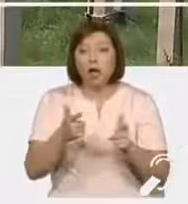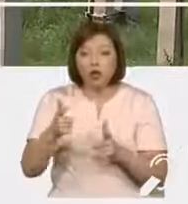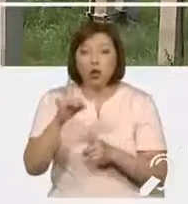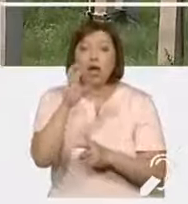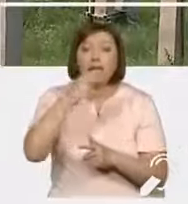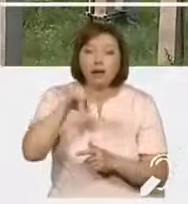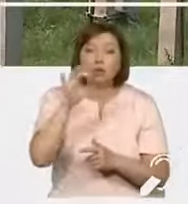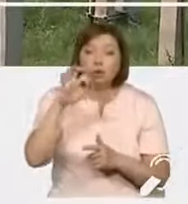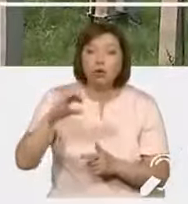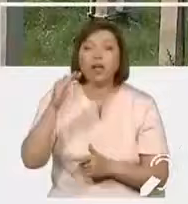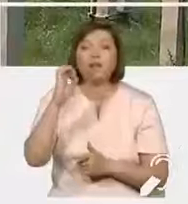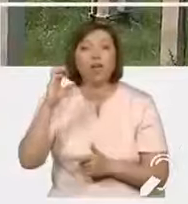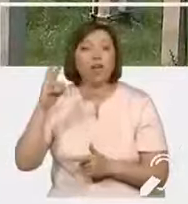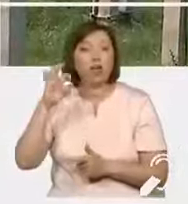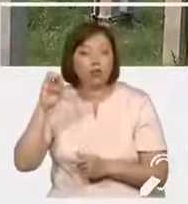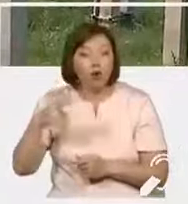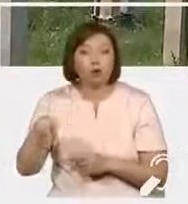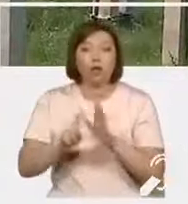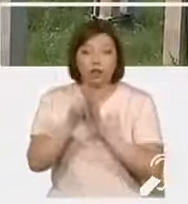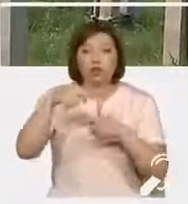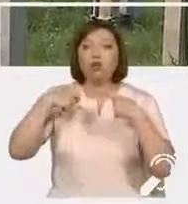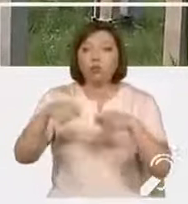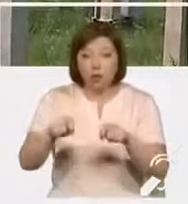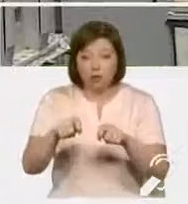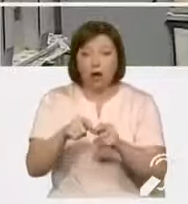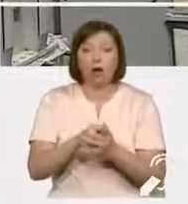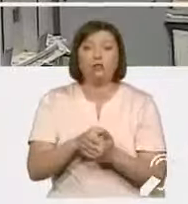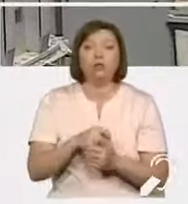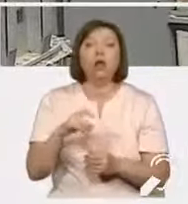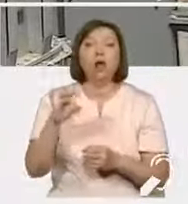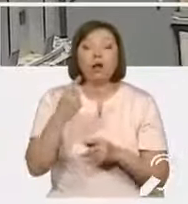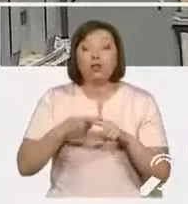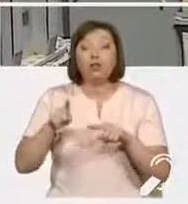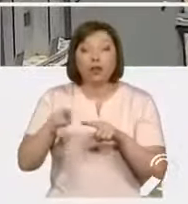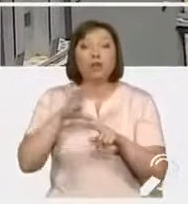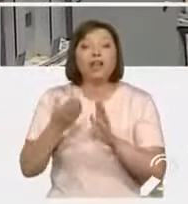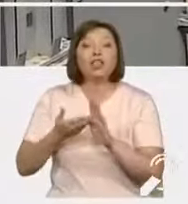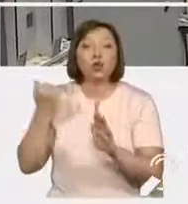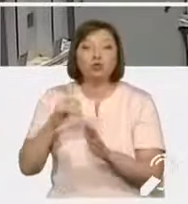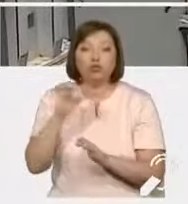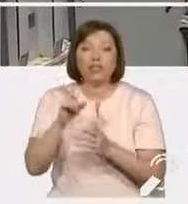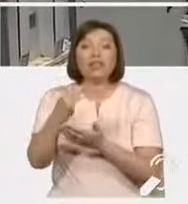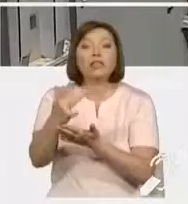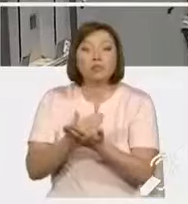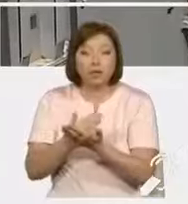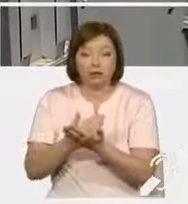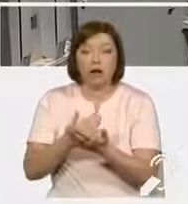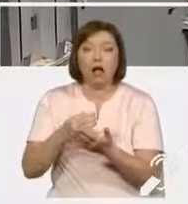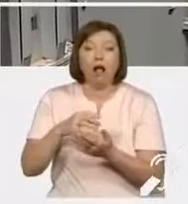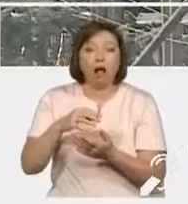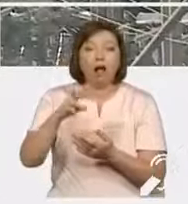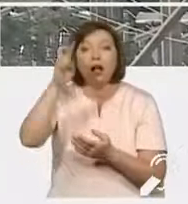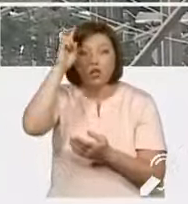și Feyenoord pentru a fi scoase la vânzare, ele fiind incluse, excluse recent din lista proprietății de stat ce nu pot